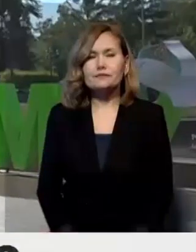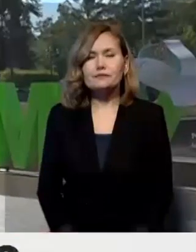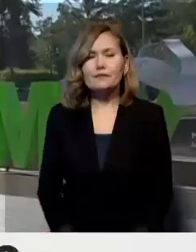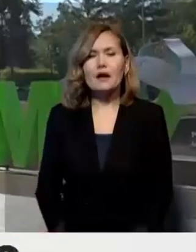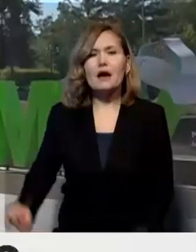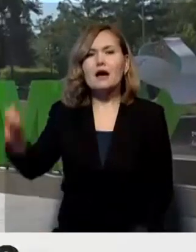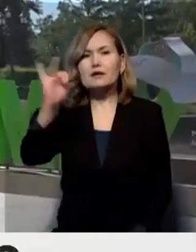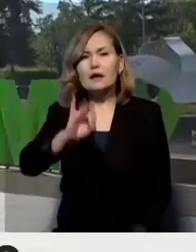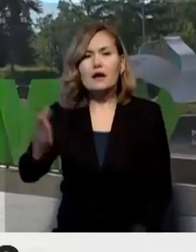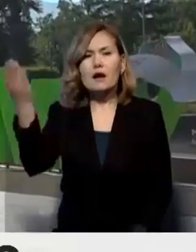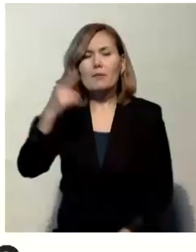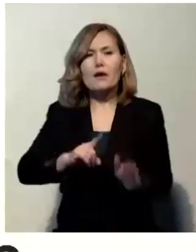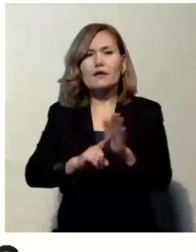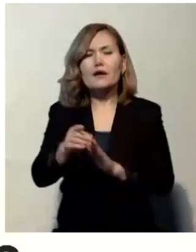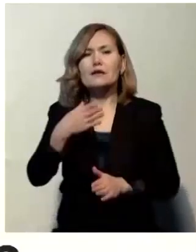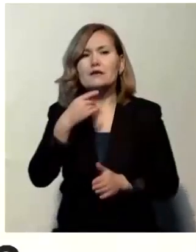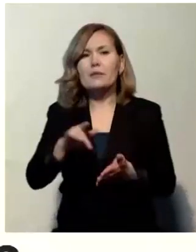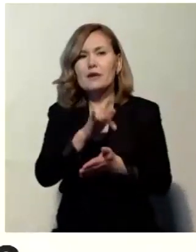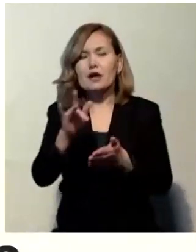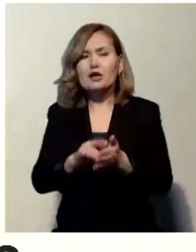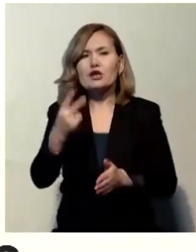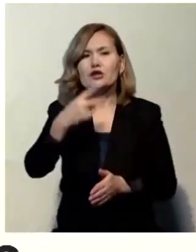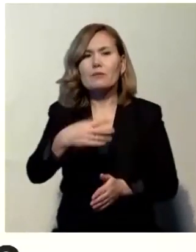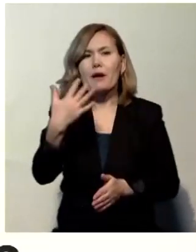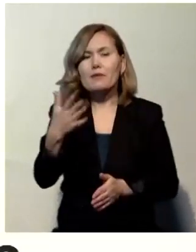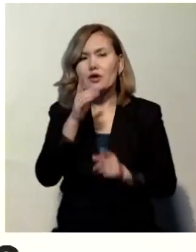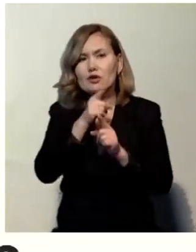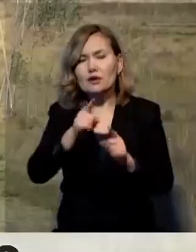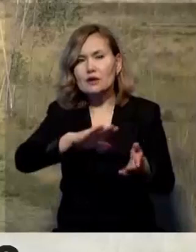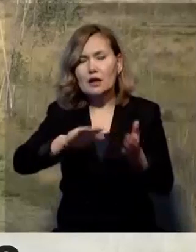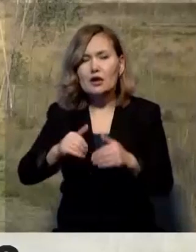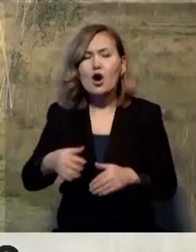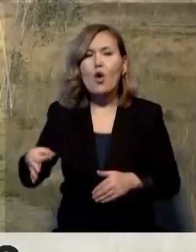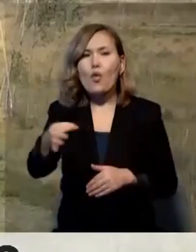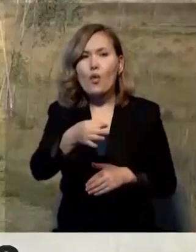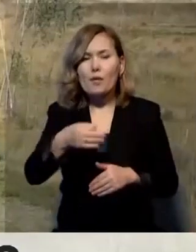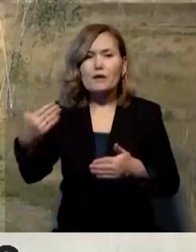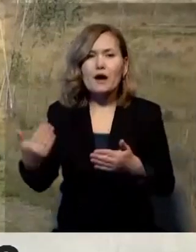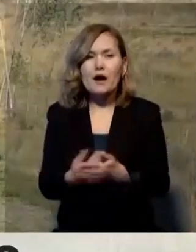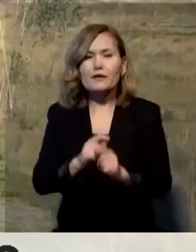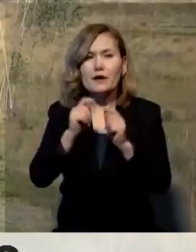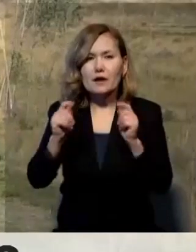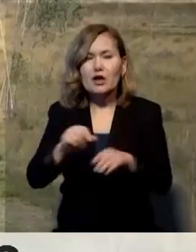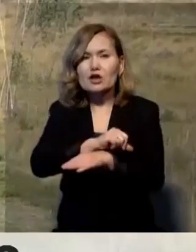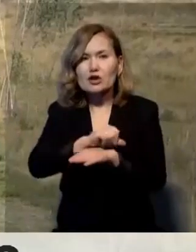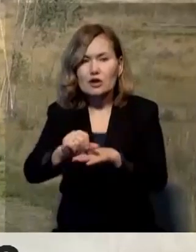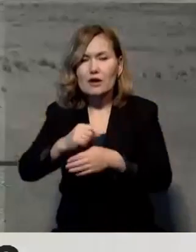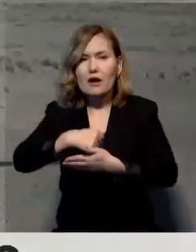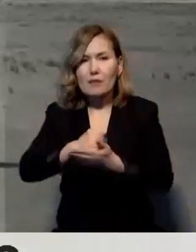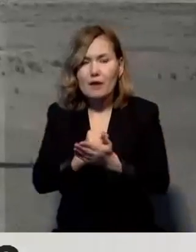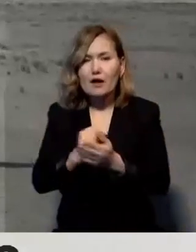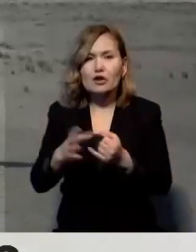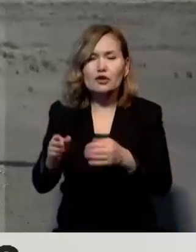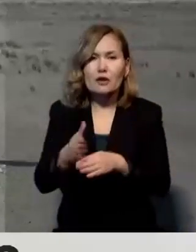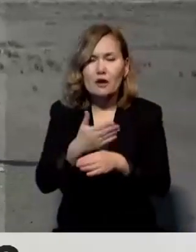Тарихы тереңнен тамыр тартатын Семей шаһары 25 жылдан кейін қайта облыс мәртебесін алды. Шекарасын қайта шеген деп 8 аудан мен 2 қала мен